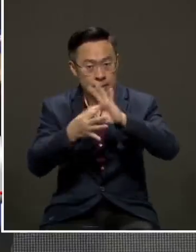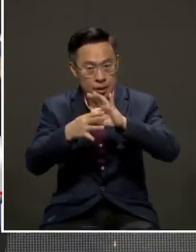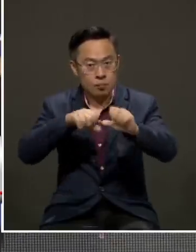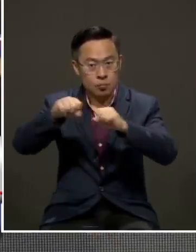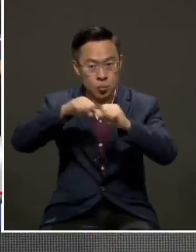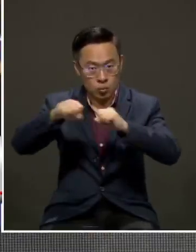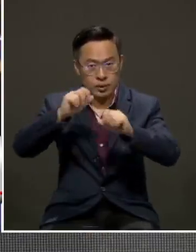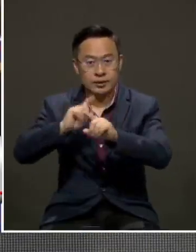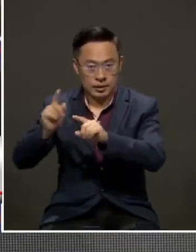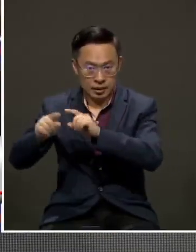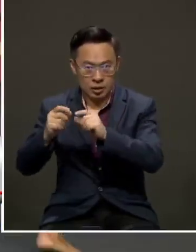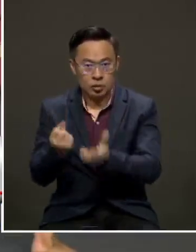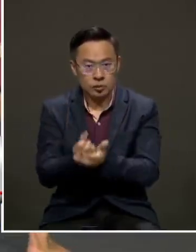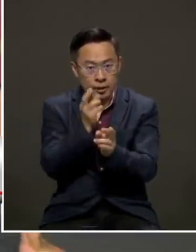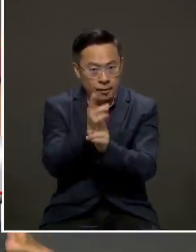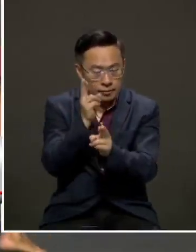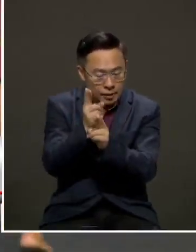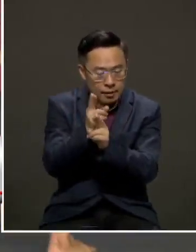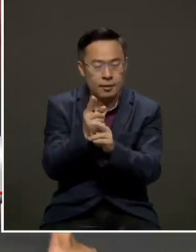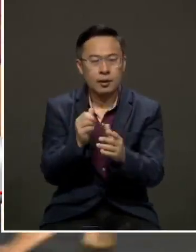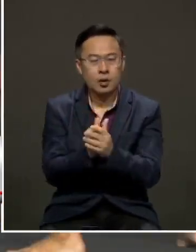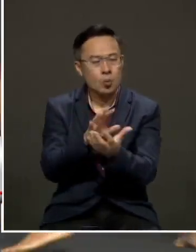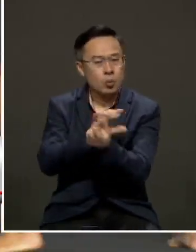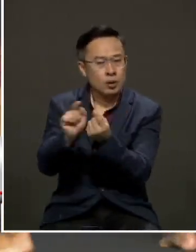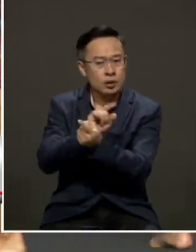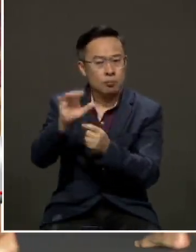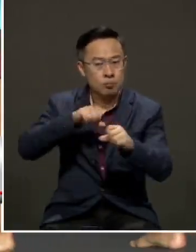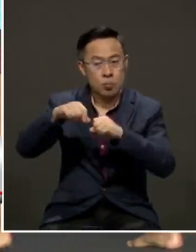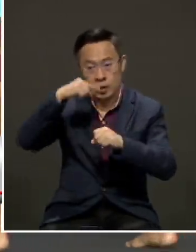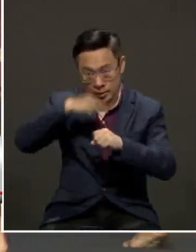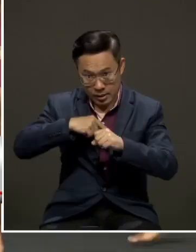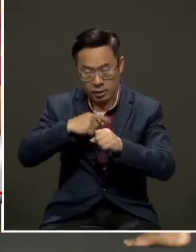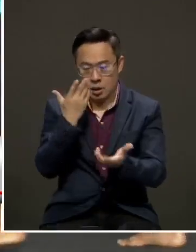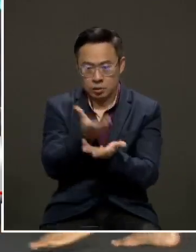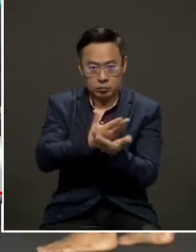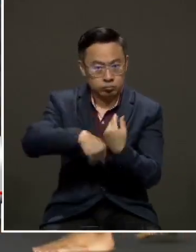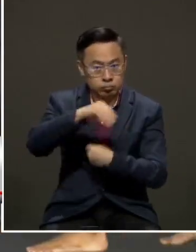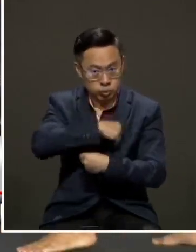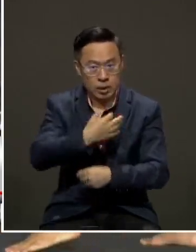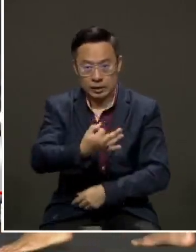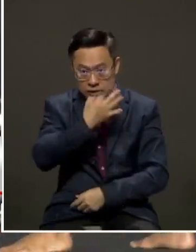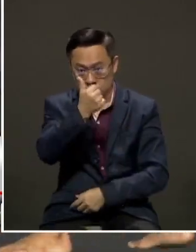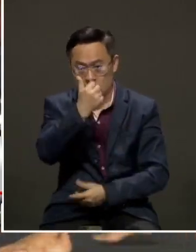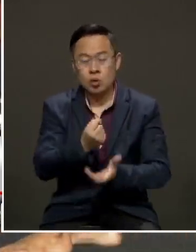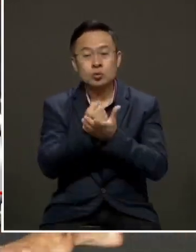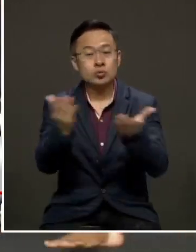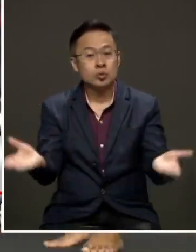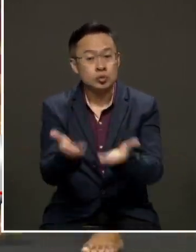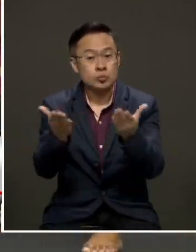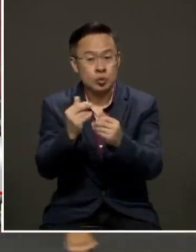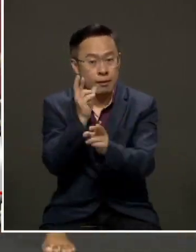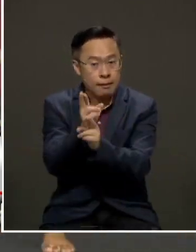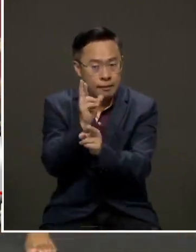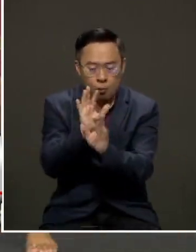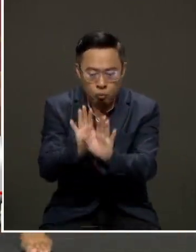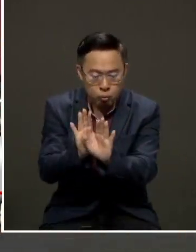ยเพื่ออนุรักษ์กีฬามวยให้เป็นไปตามวิสัยทัศน์สร้างงานสร้างอาชีพส่งเสริมสนับสนุนและอนุรักษ์ม